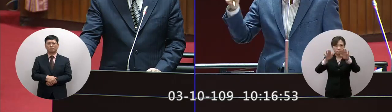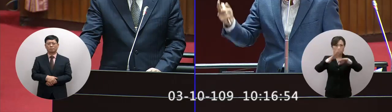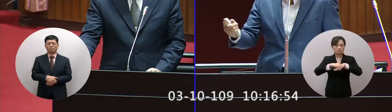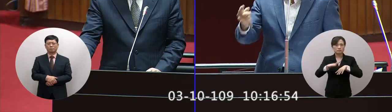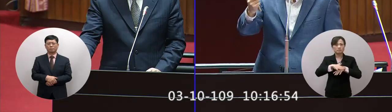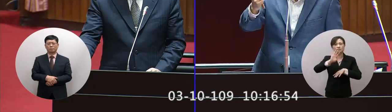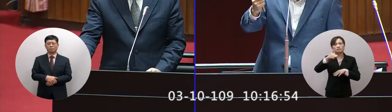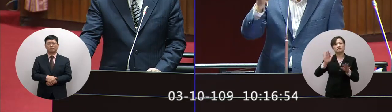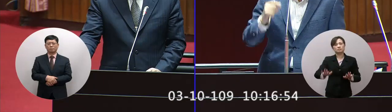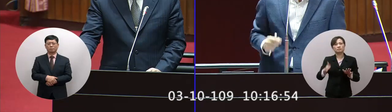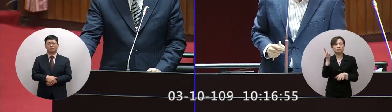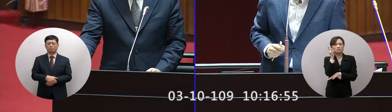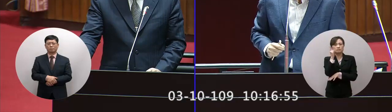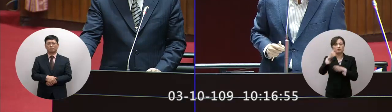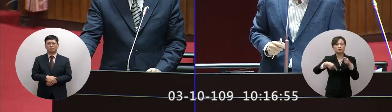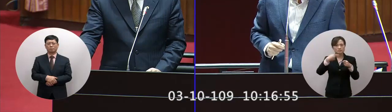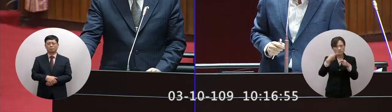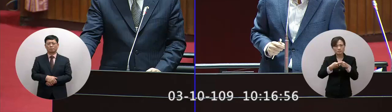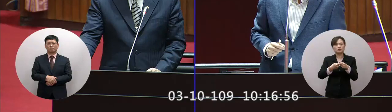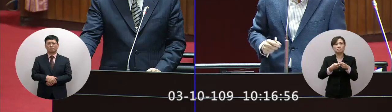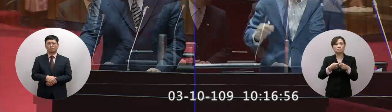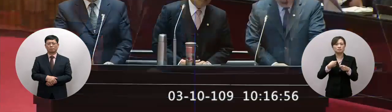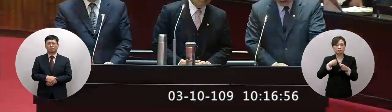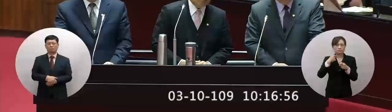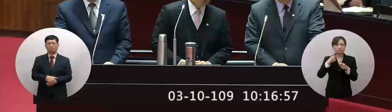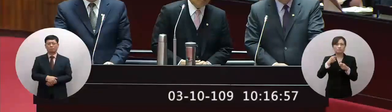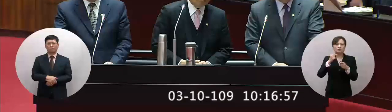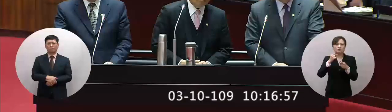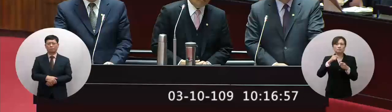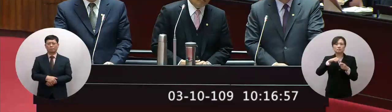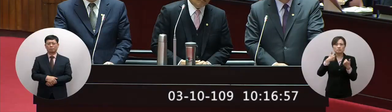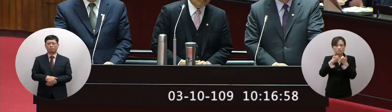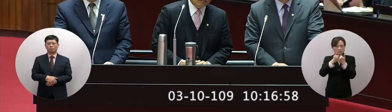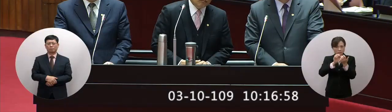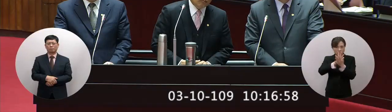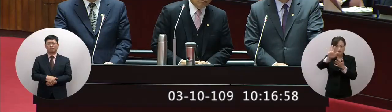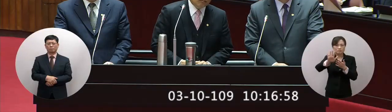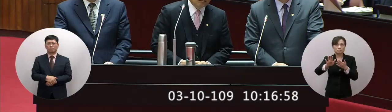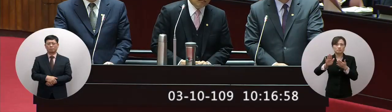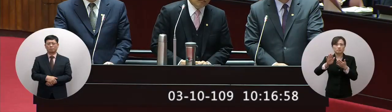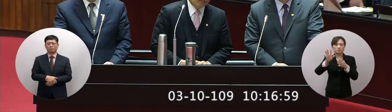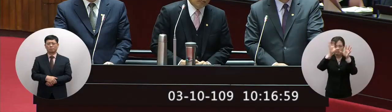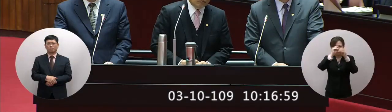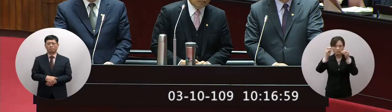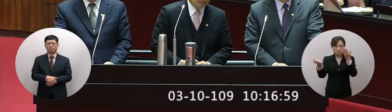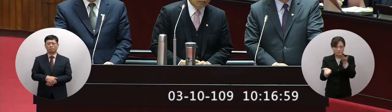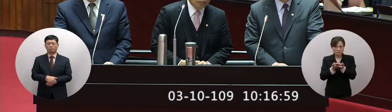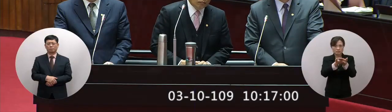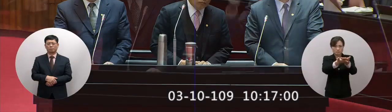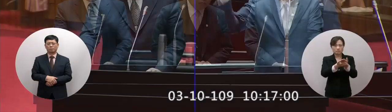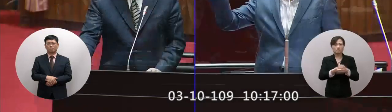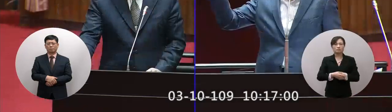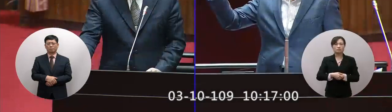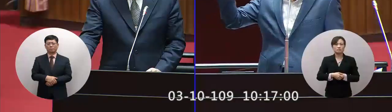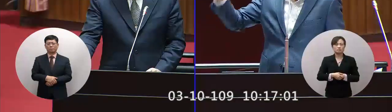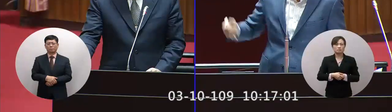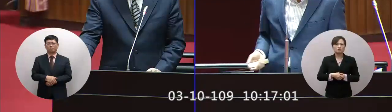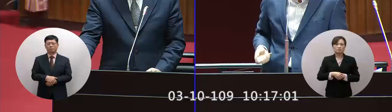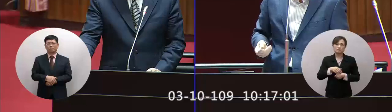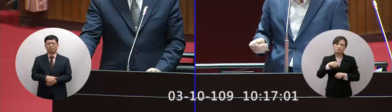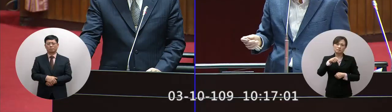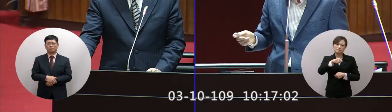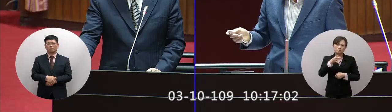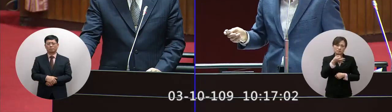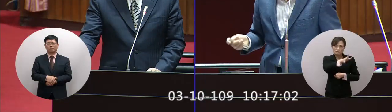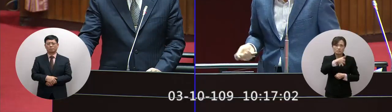了，我事后给你这个资料好不好？到底为什么已经好不容易验过几次，那到现在它的隔